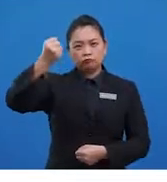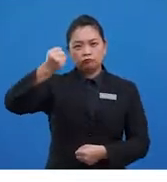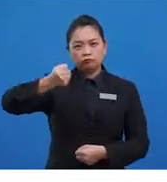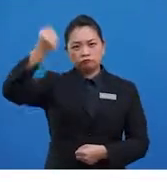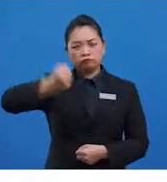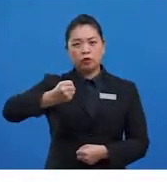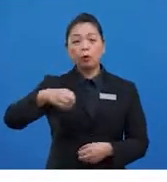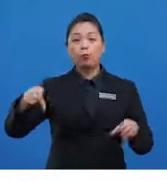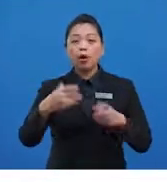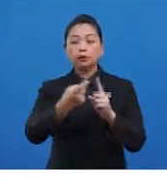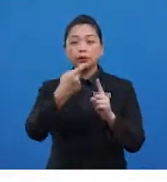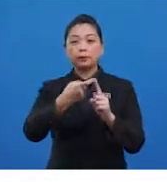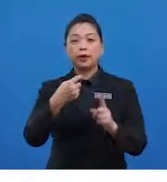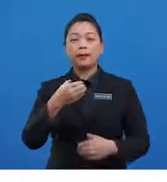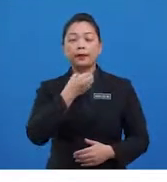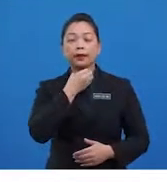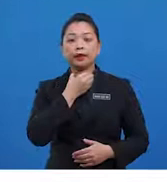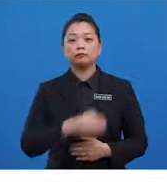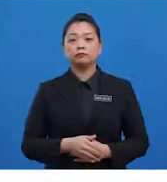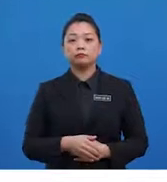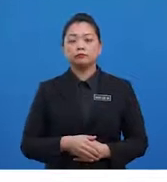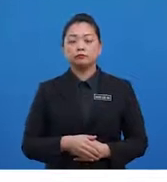perak dan berukuran